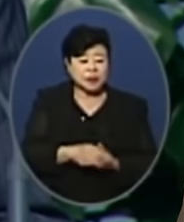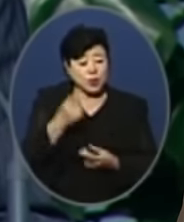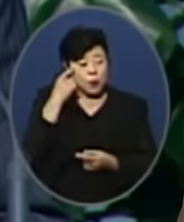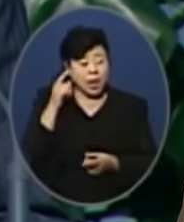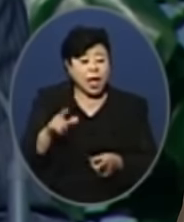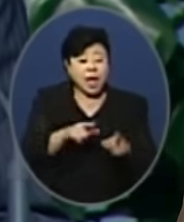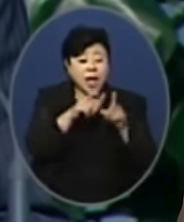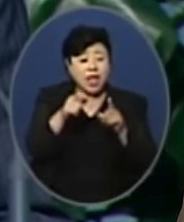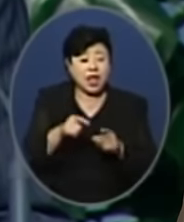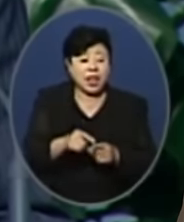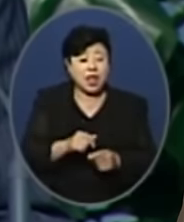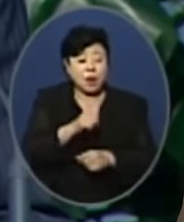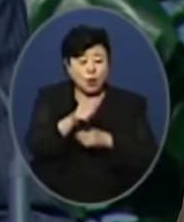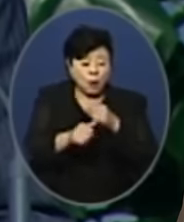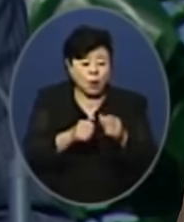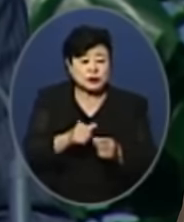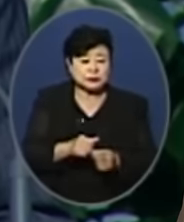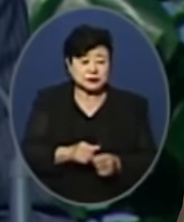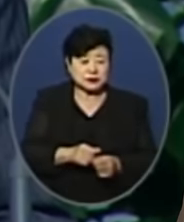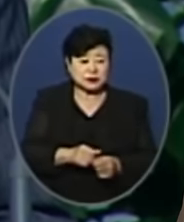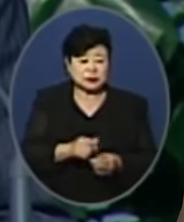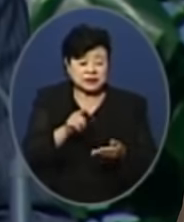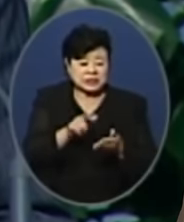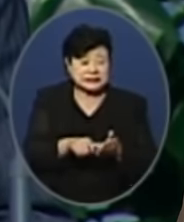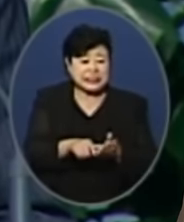하여 50년이 넘는 세월을 같이